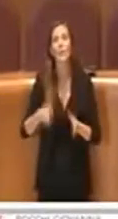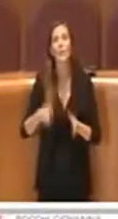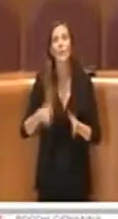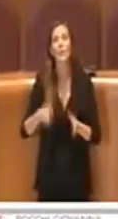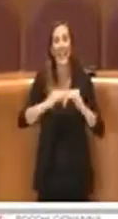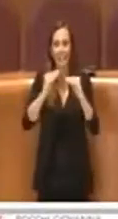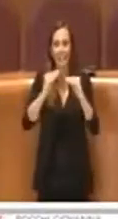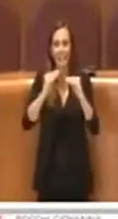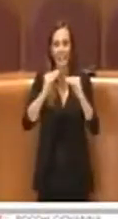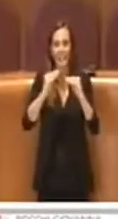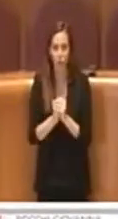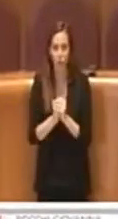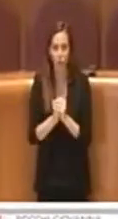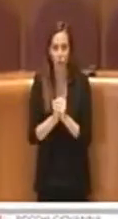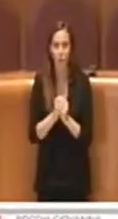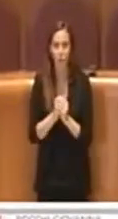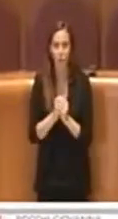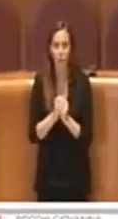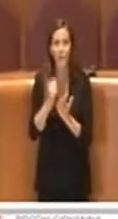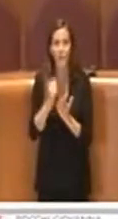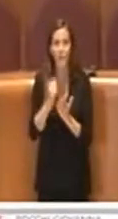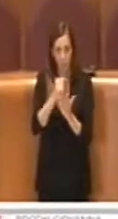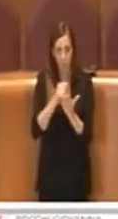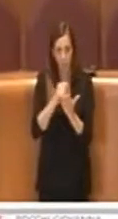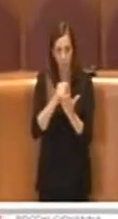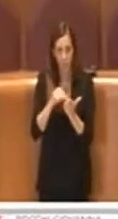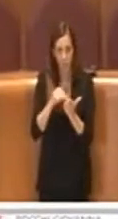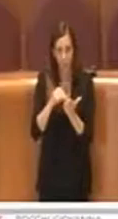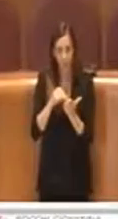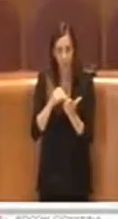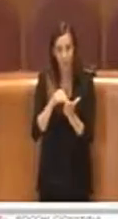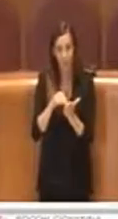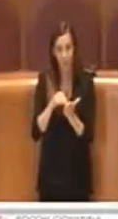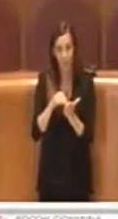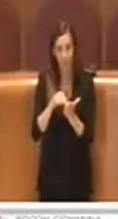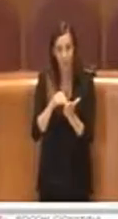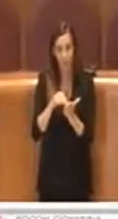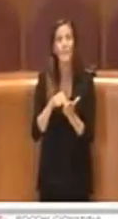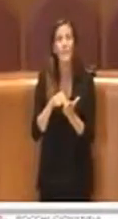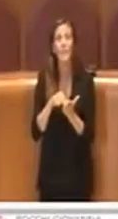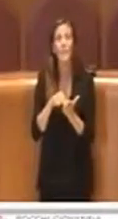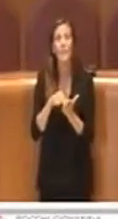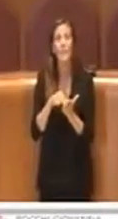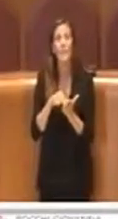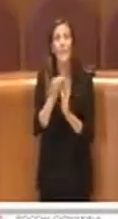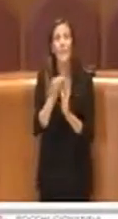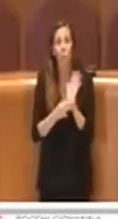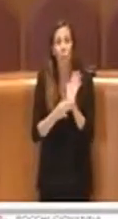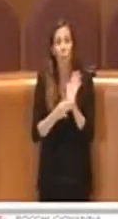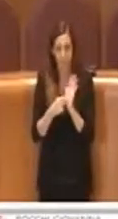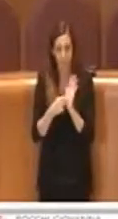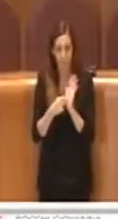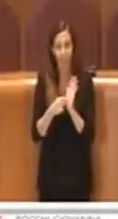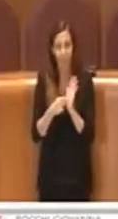le autorizzazioni e senza di questo regolamento mi limita anche